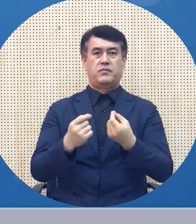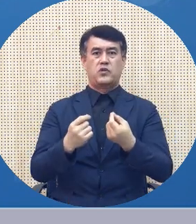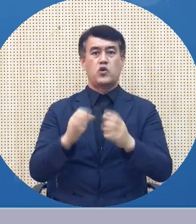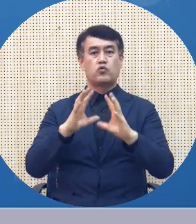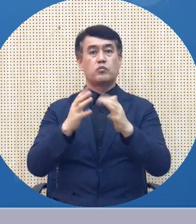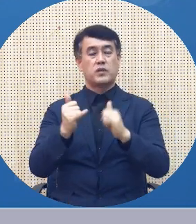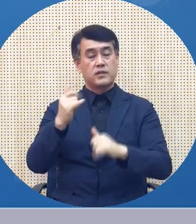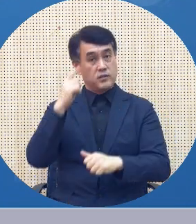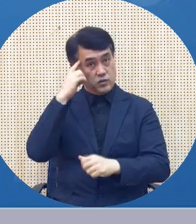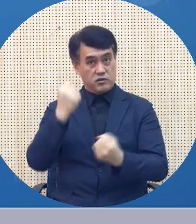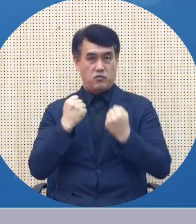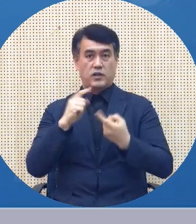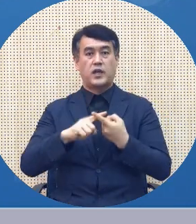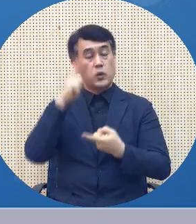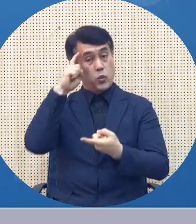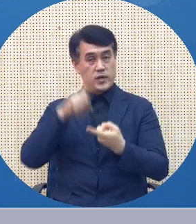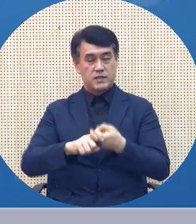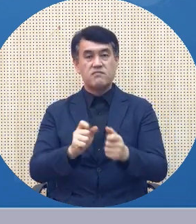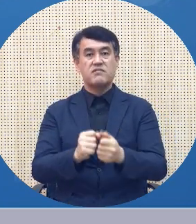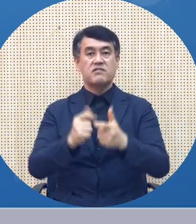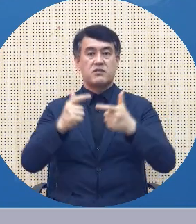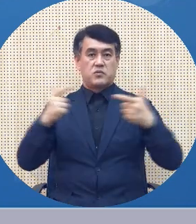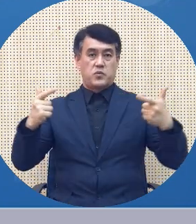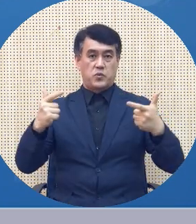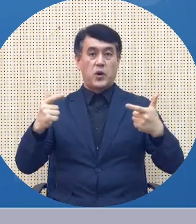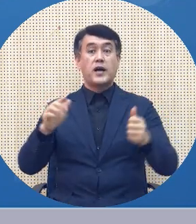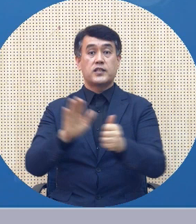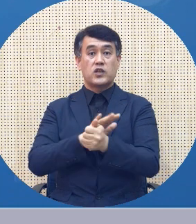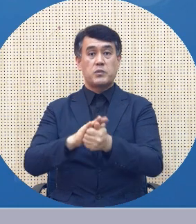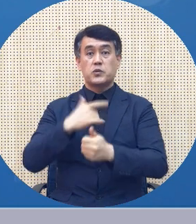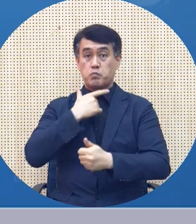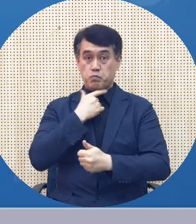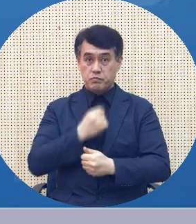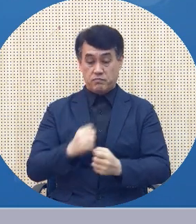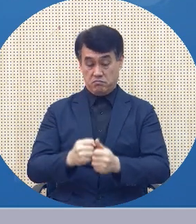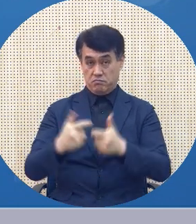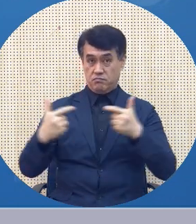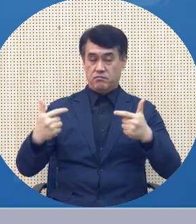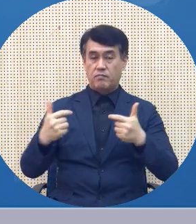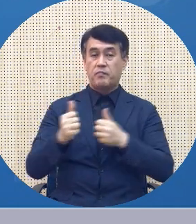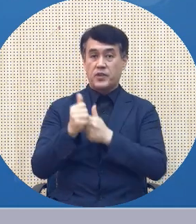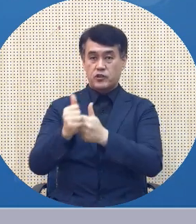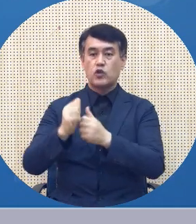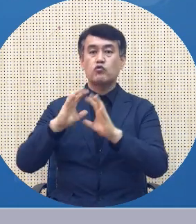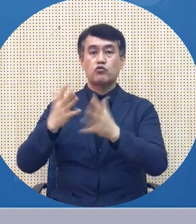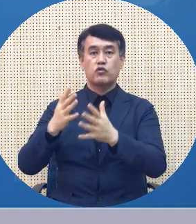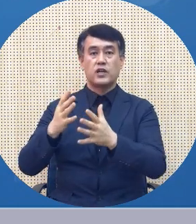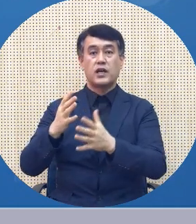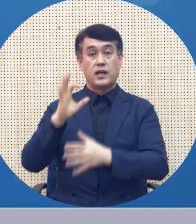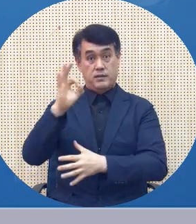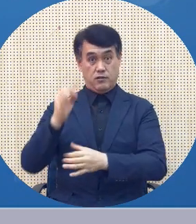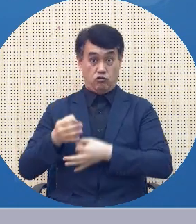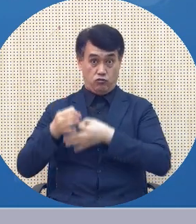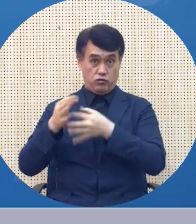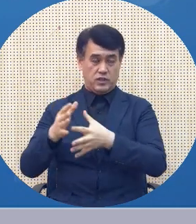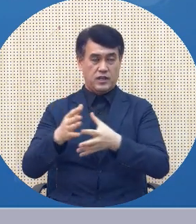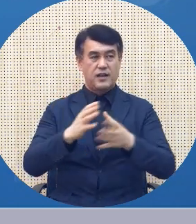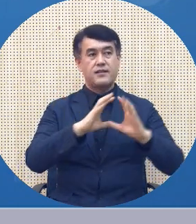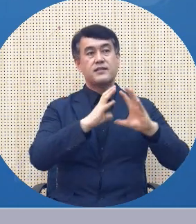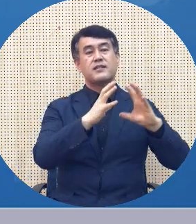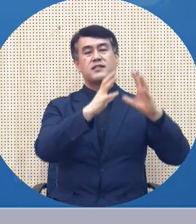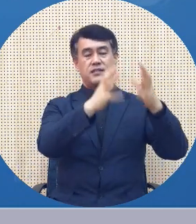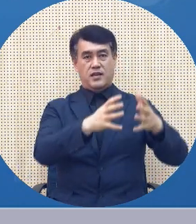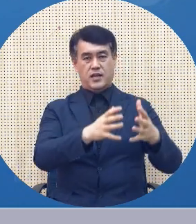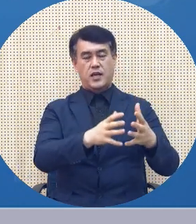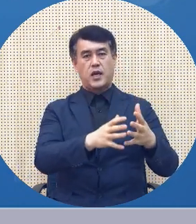대한 관심이 높아지고 정신건강 서비스 수요가 증가함에 따라 국가의 재정적 투자가 세계보건기구